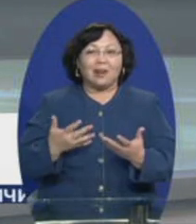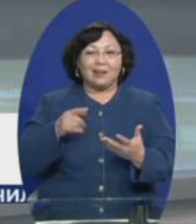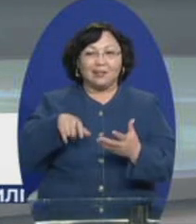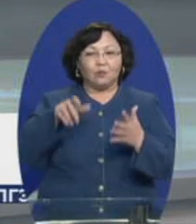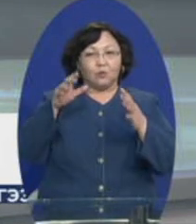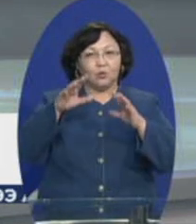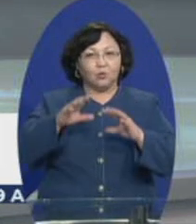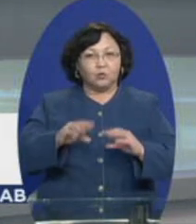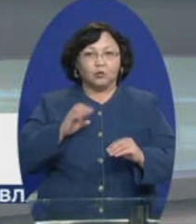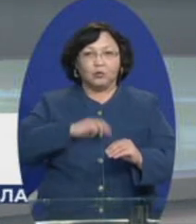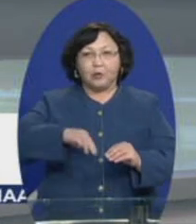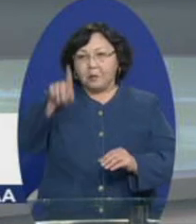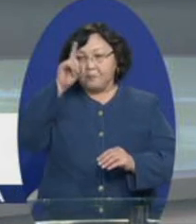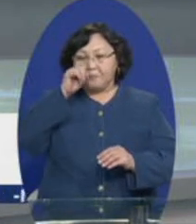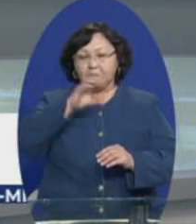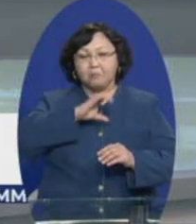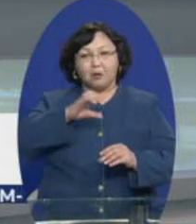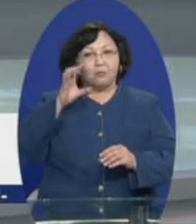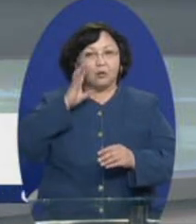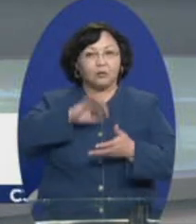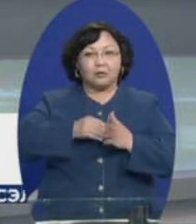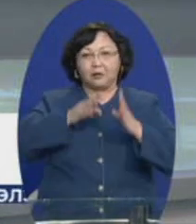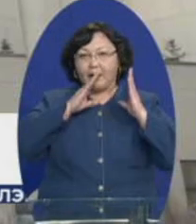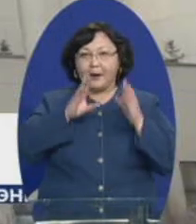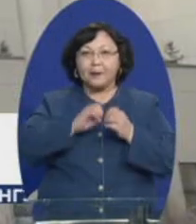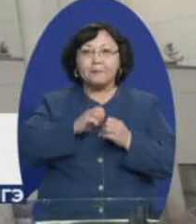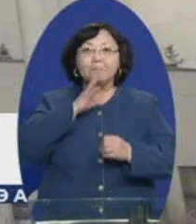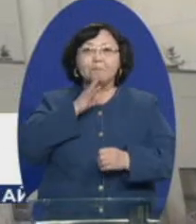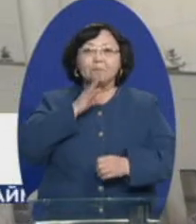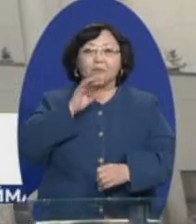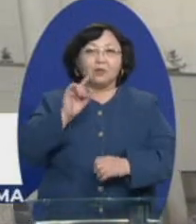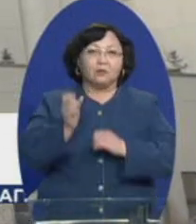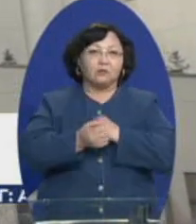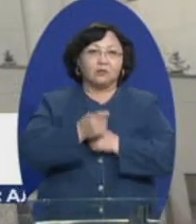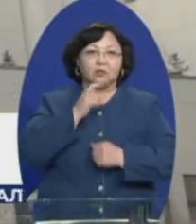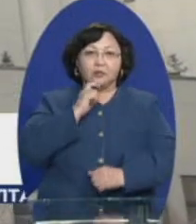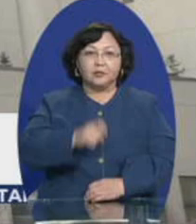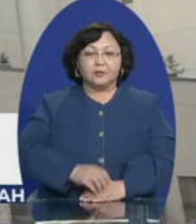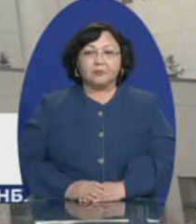салбарын бодлого чиглэгдэн гэдгийг мөн онцоллоо.